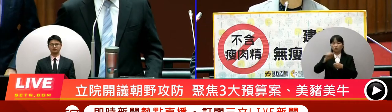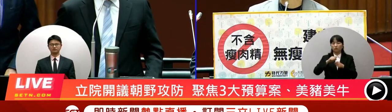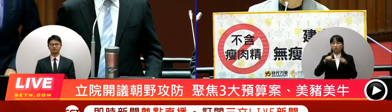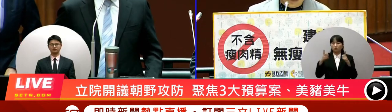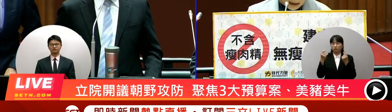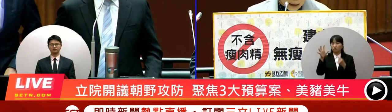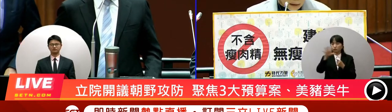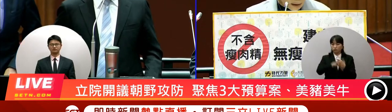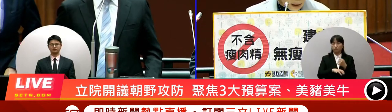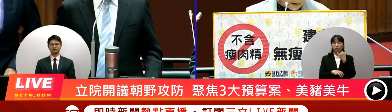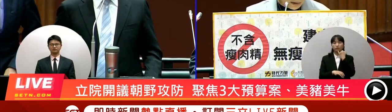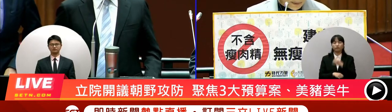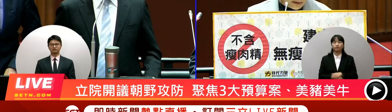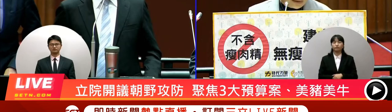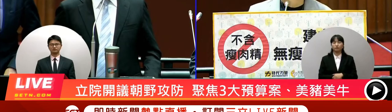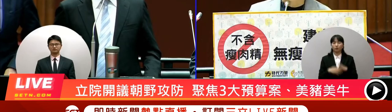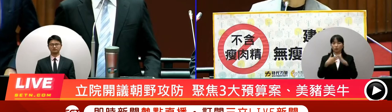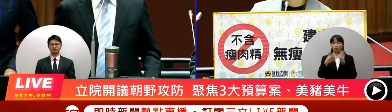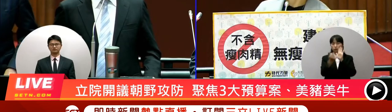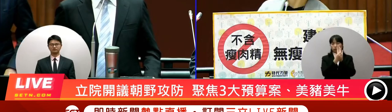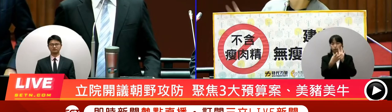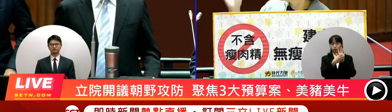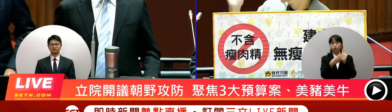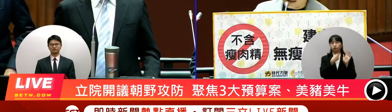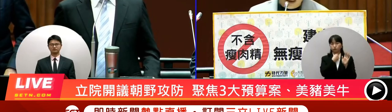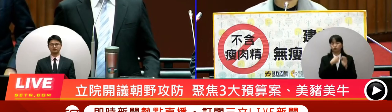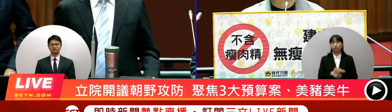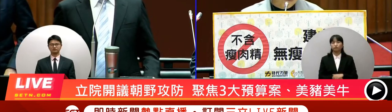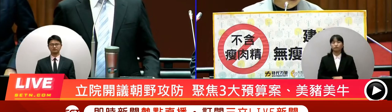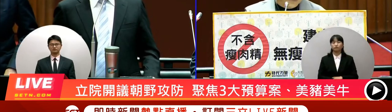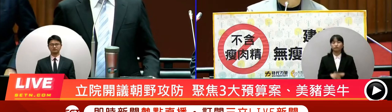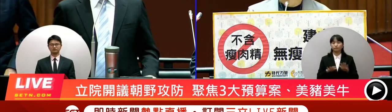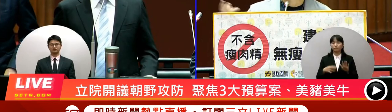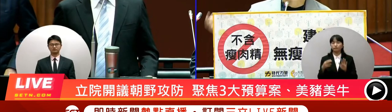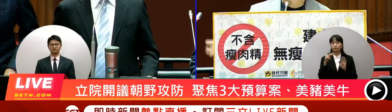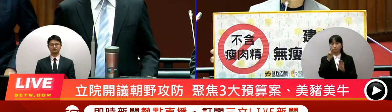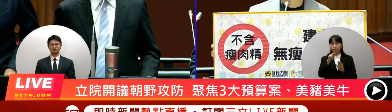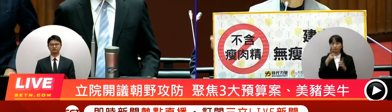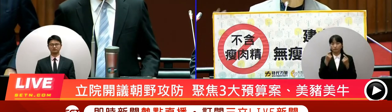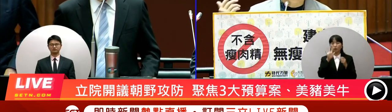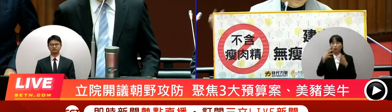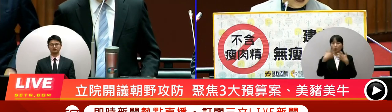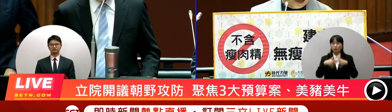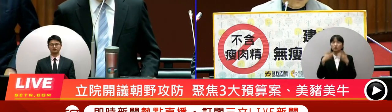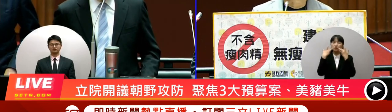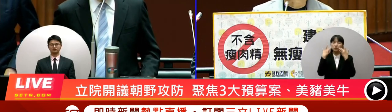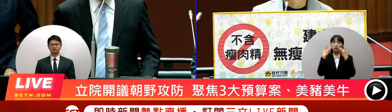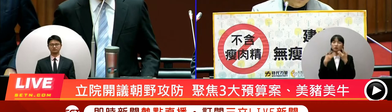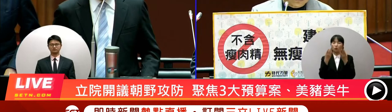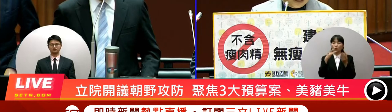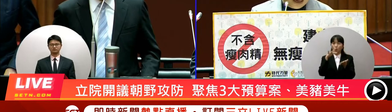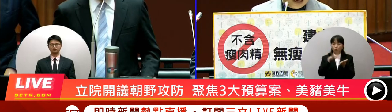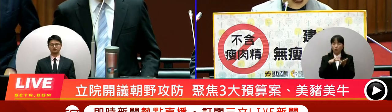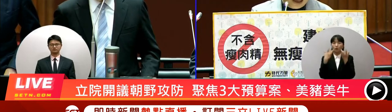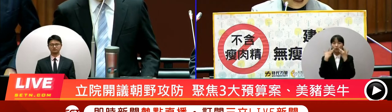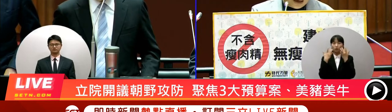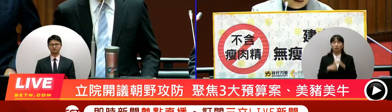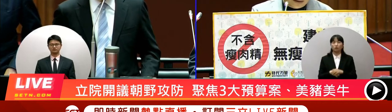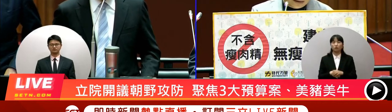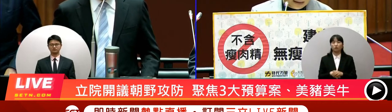是要有标示的哈，就像我们现在看到的，我们现在有机蔬菜啊、无毒蔬菜